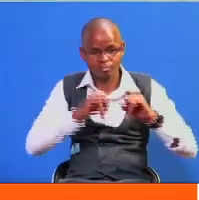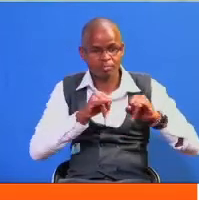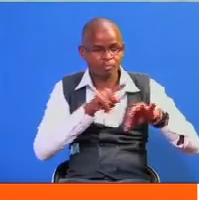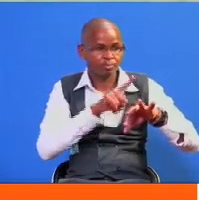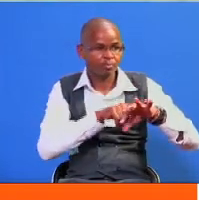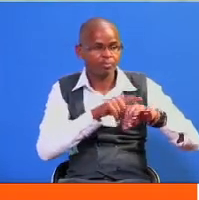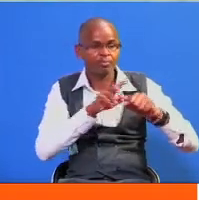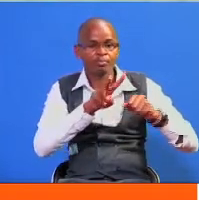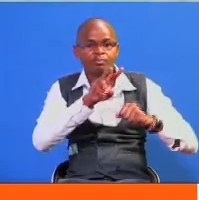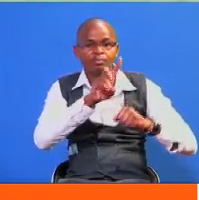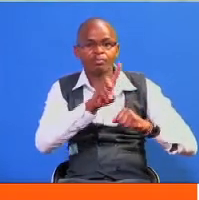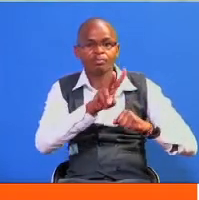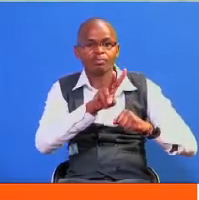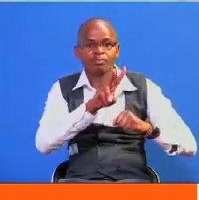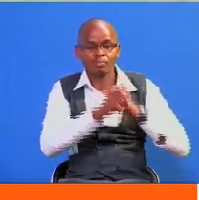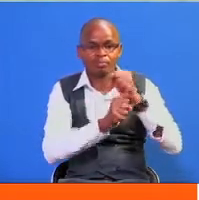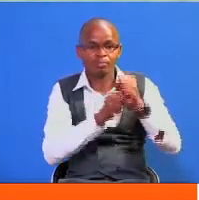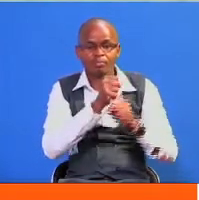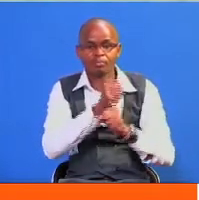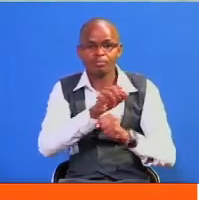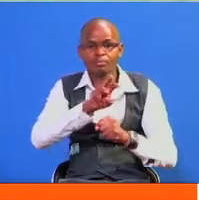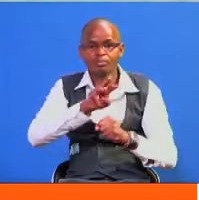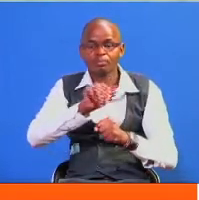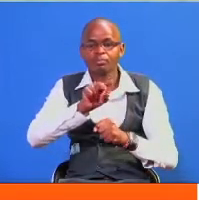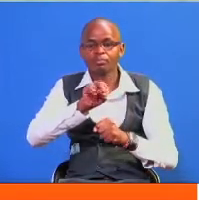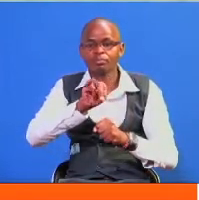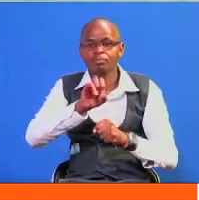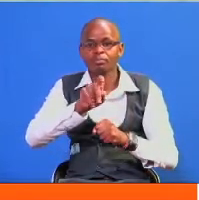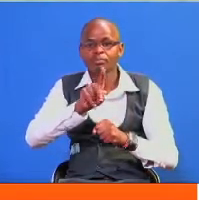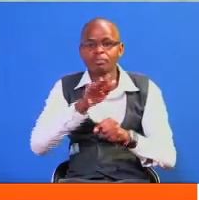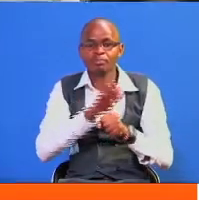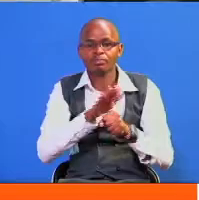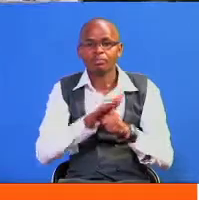zaidi ya miaka 22. Njoki Wanjiku ana maelezo zaidi.